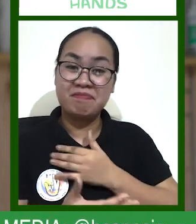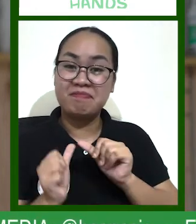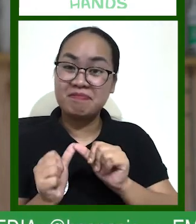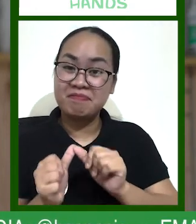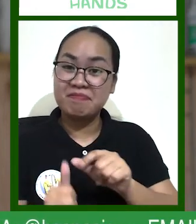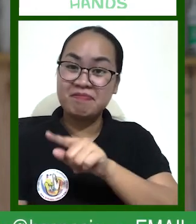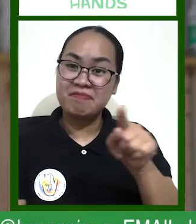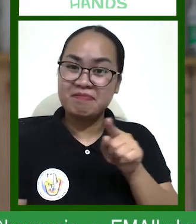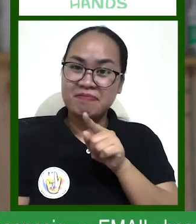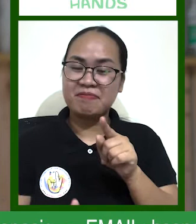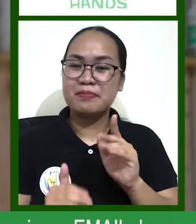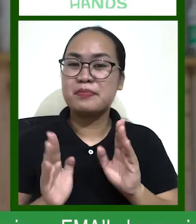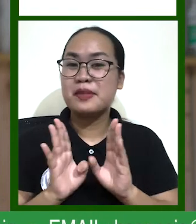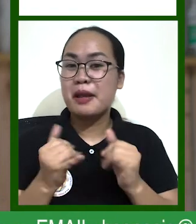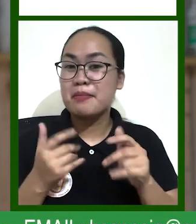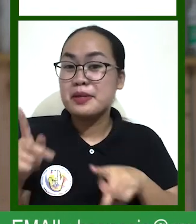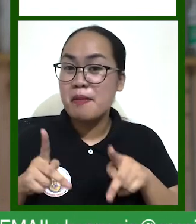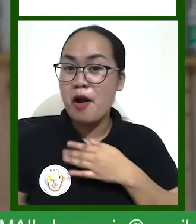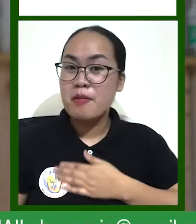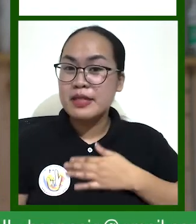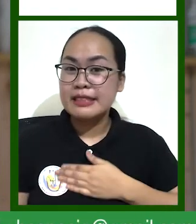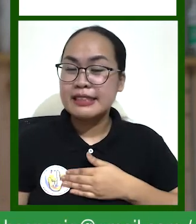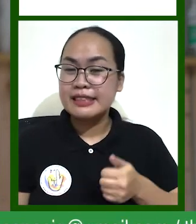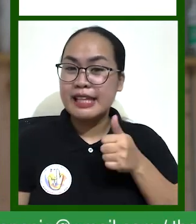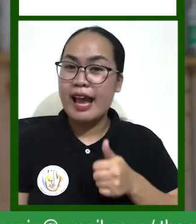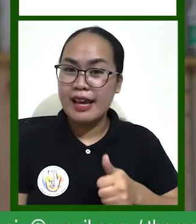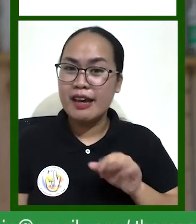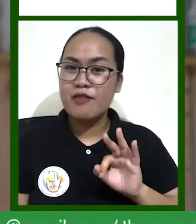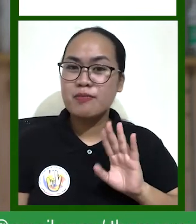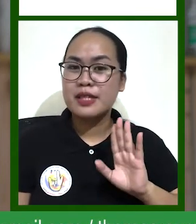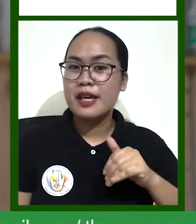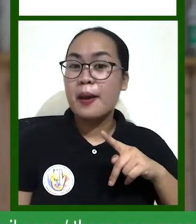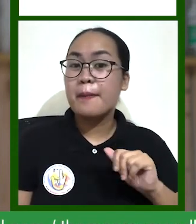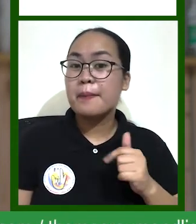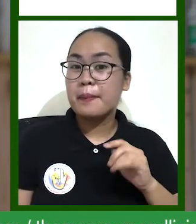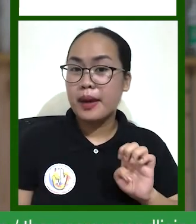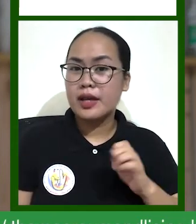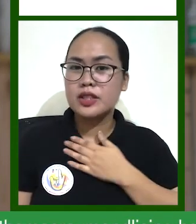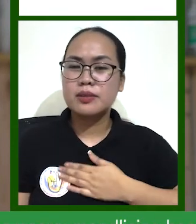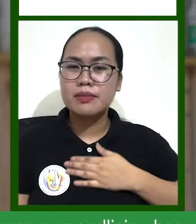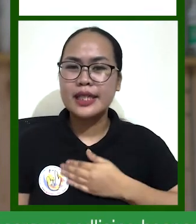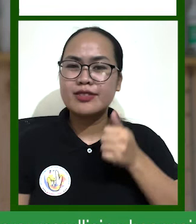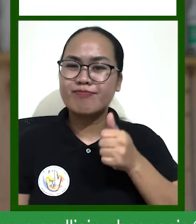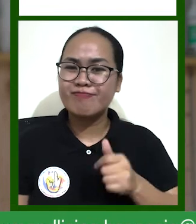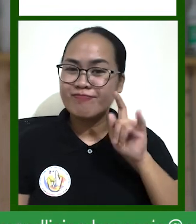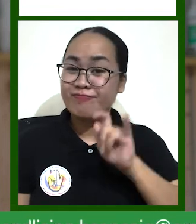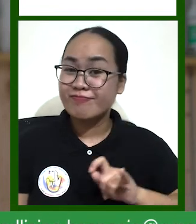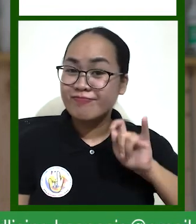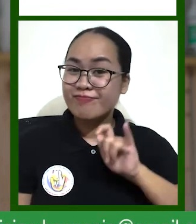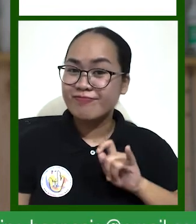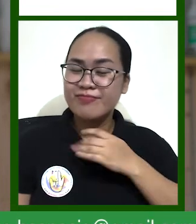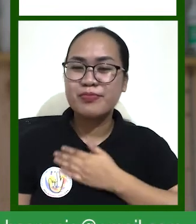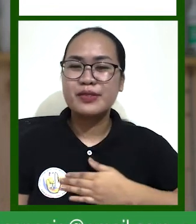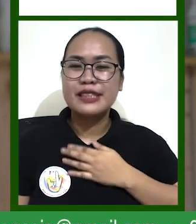na pag-anyaya sa ating mga kabarangay to please like and follow our official Facebook pages. Please subscribe to our YouTube channel and